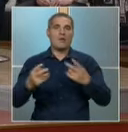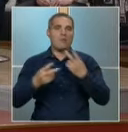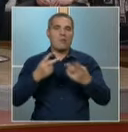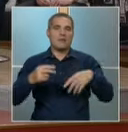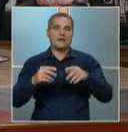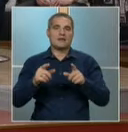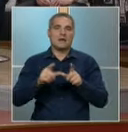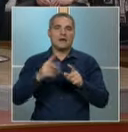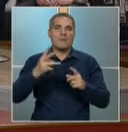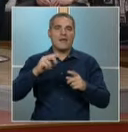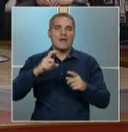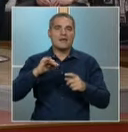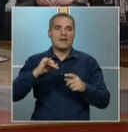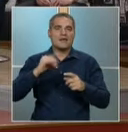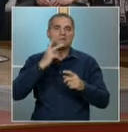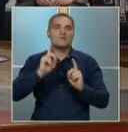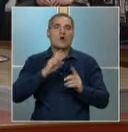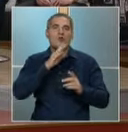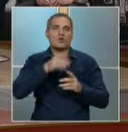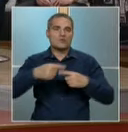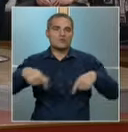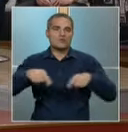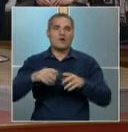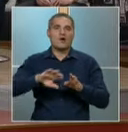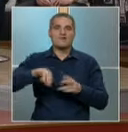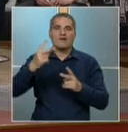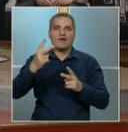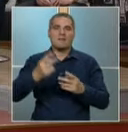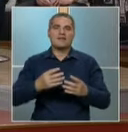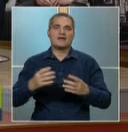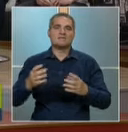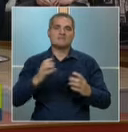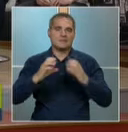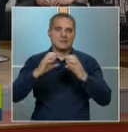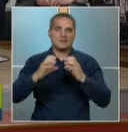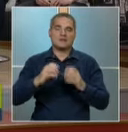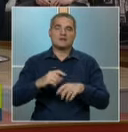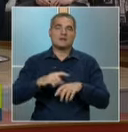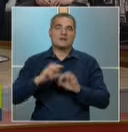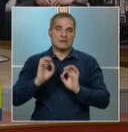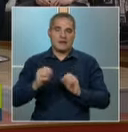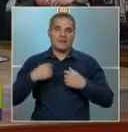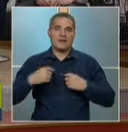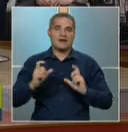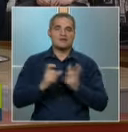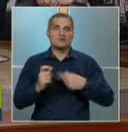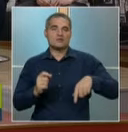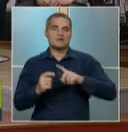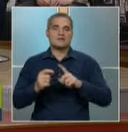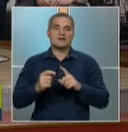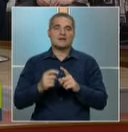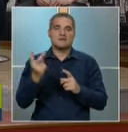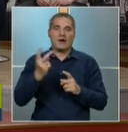нека видим кой ни гостува тук в студиото, освен двамата дебатиращи. Така е. При нас са учениците